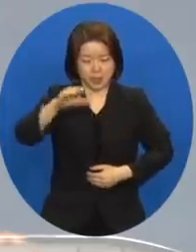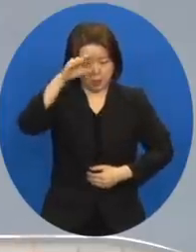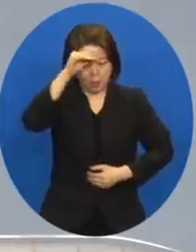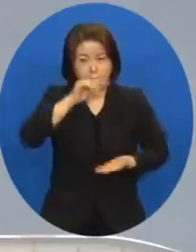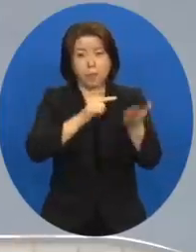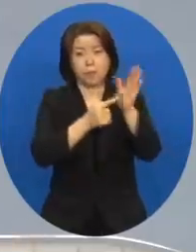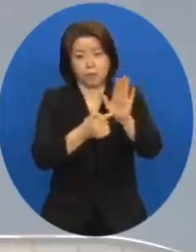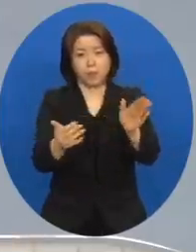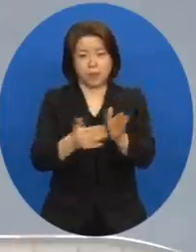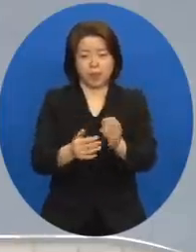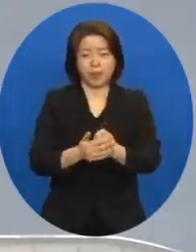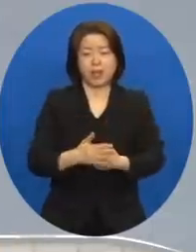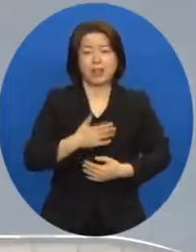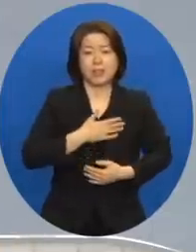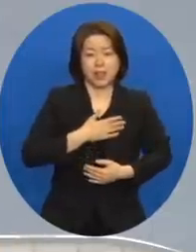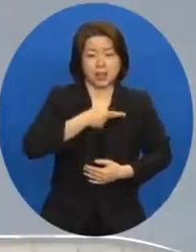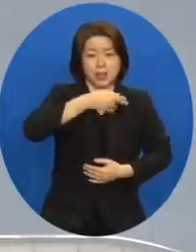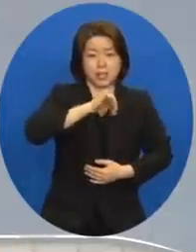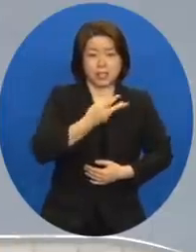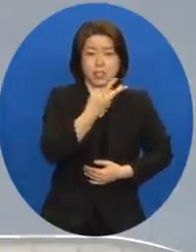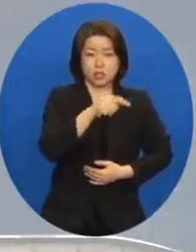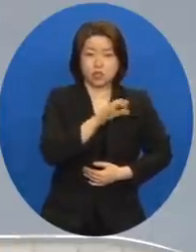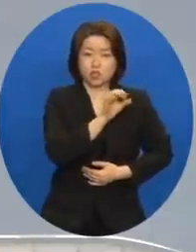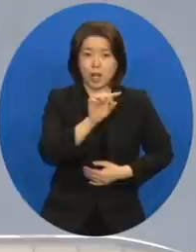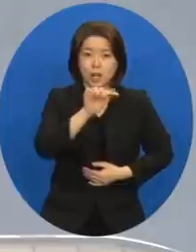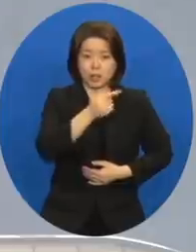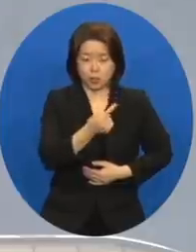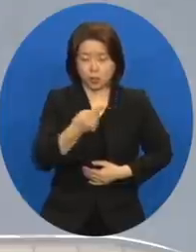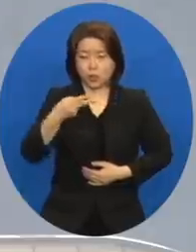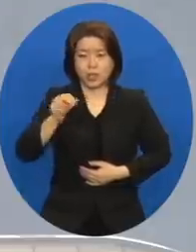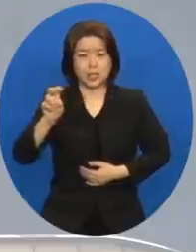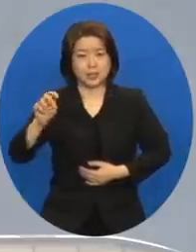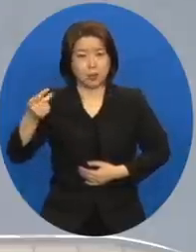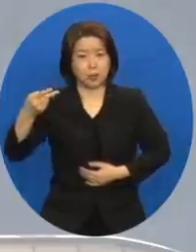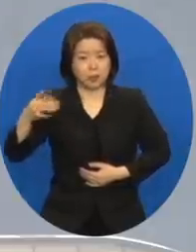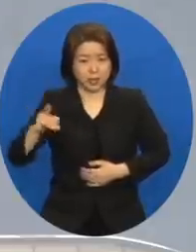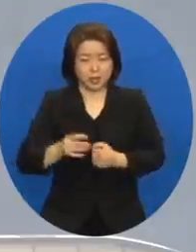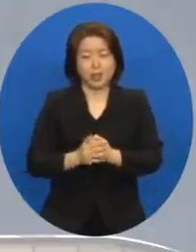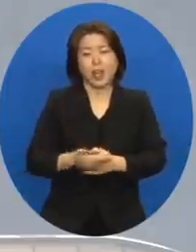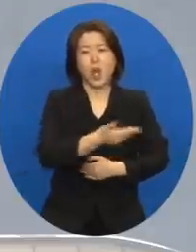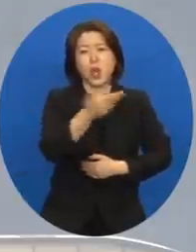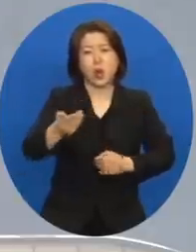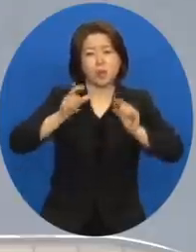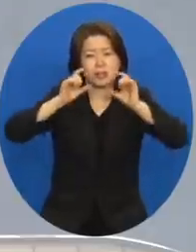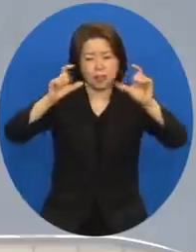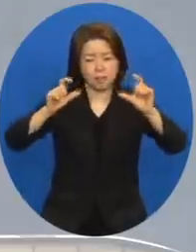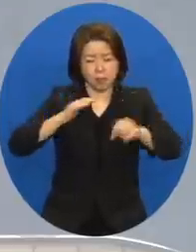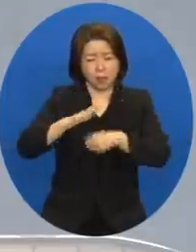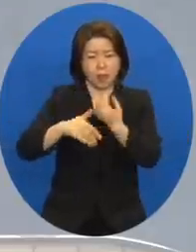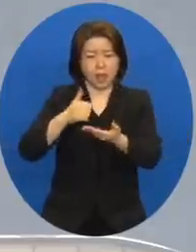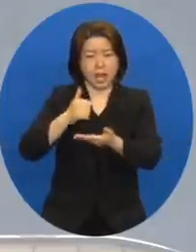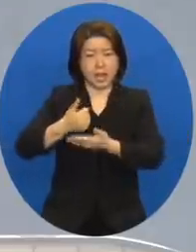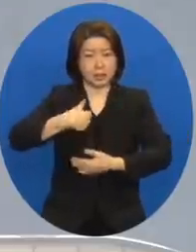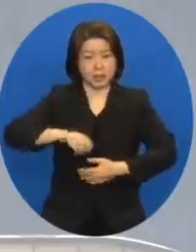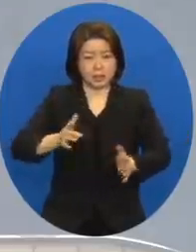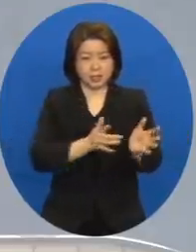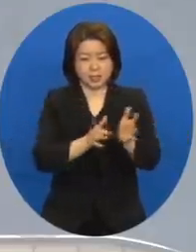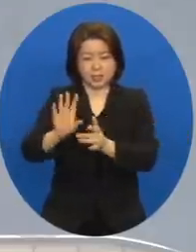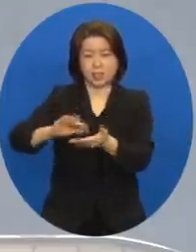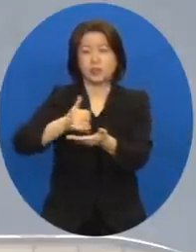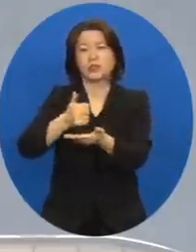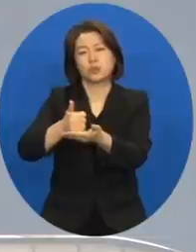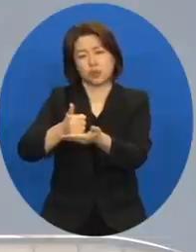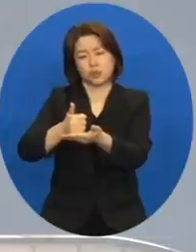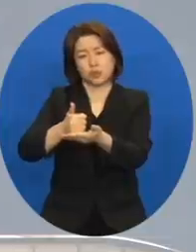19절에 나와 실로 한우와 디모데가 여러분에게 선포한 하나님의 아들 예수 그리스도께서